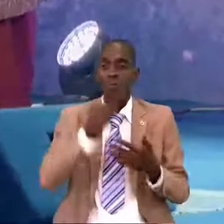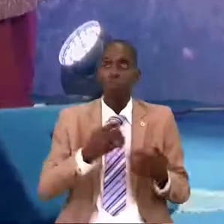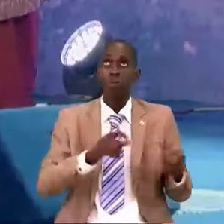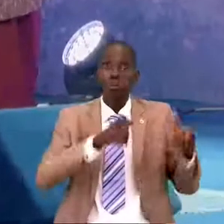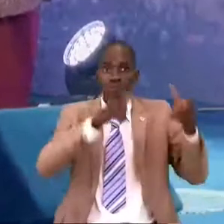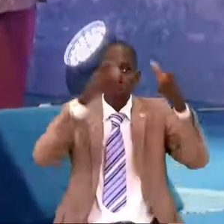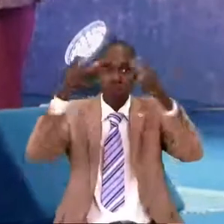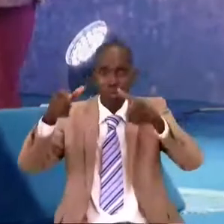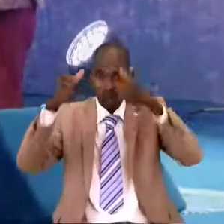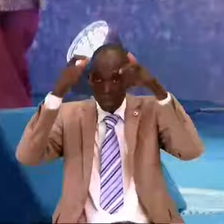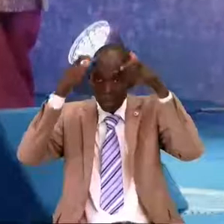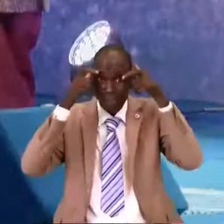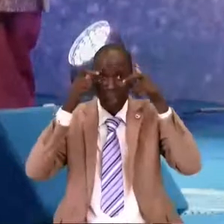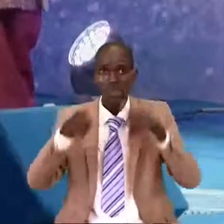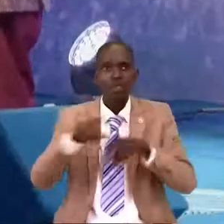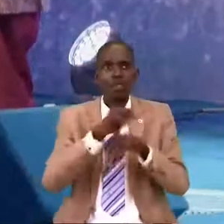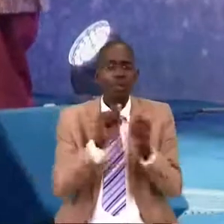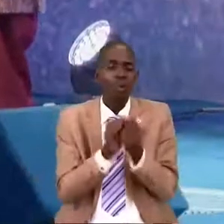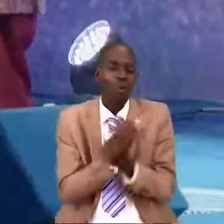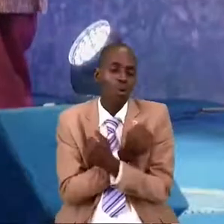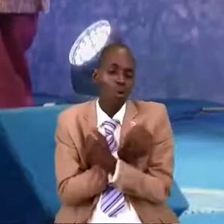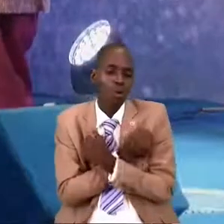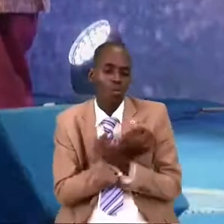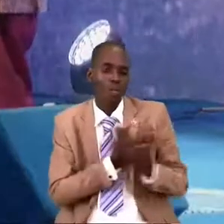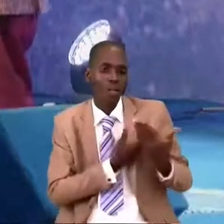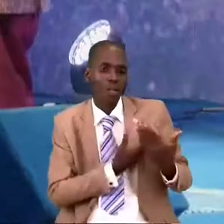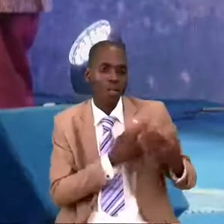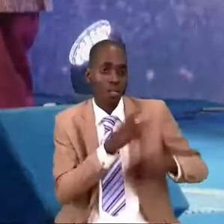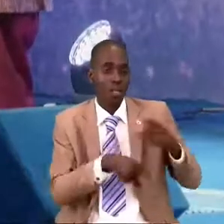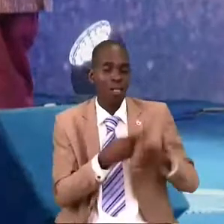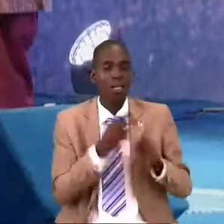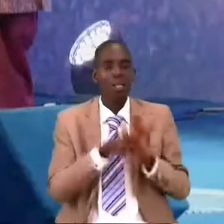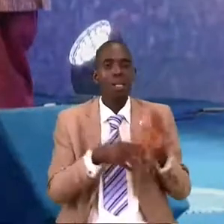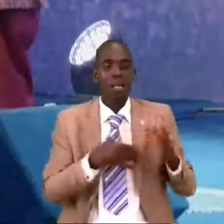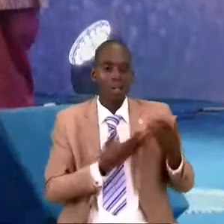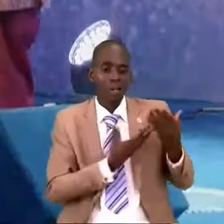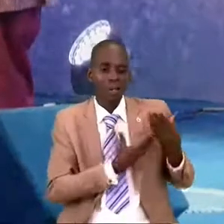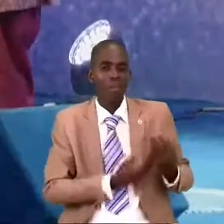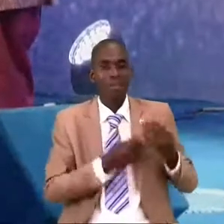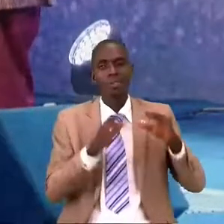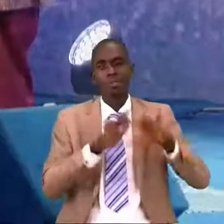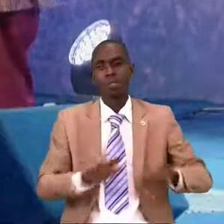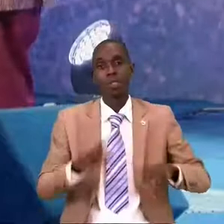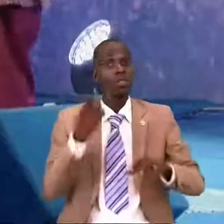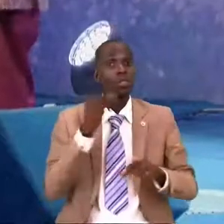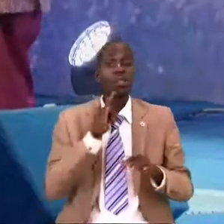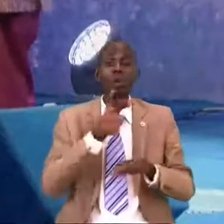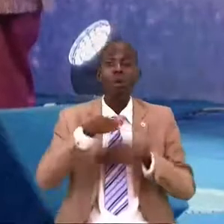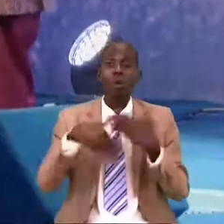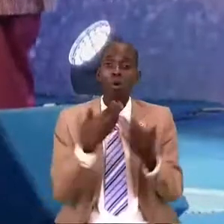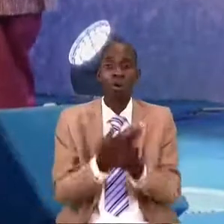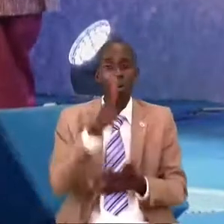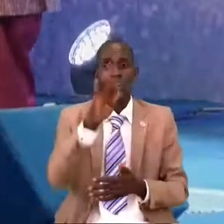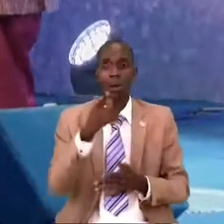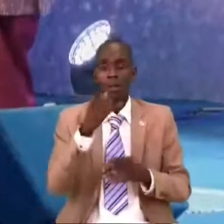miséricorde. Vous voyez, tout est par la miséricorde de Dieu. Le pardon par la miséricorde, pas par mérite. La guérison